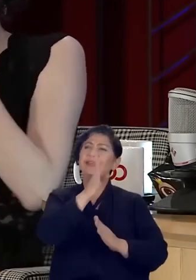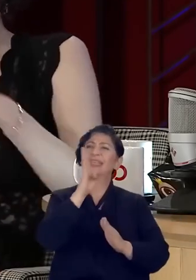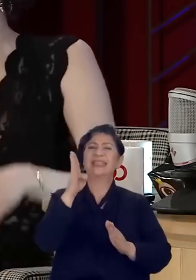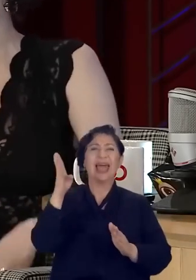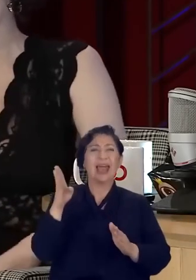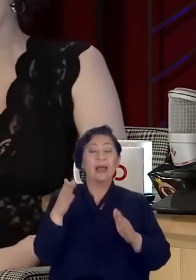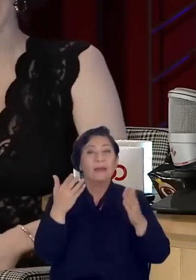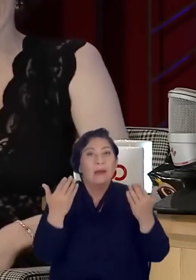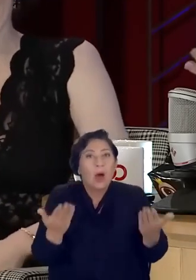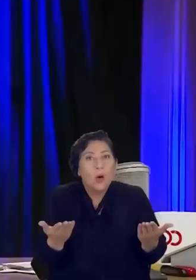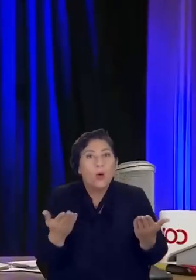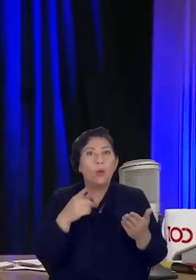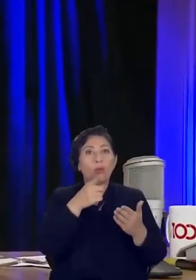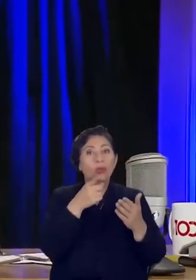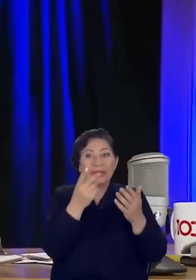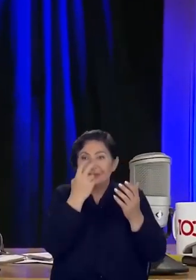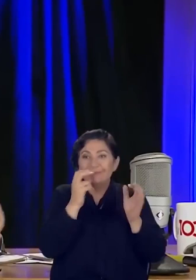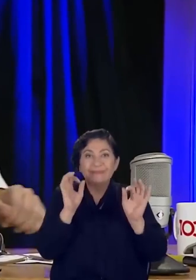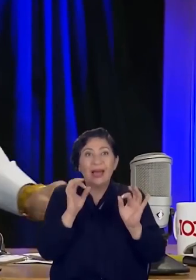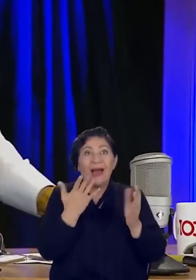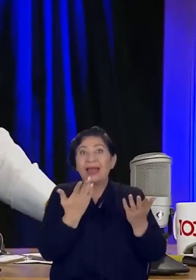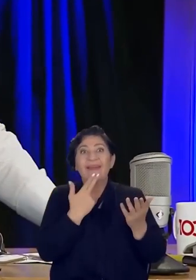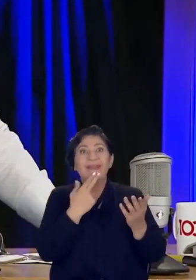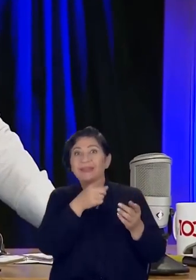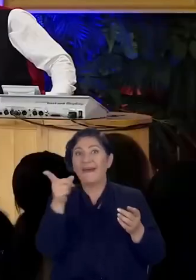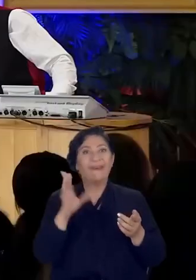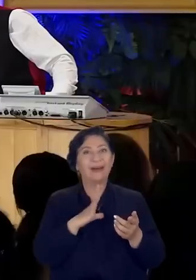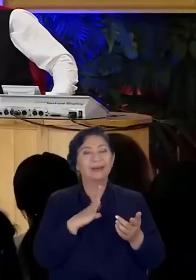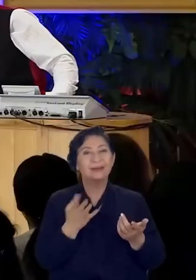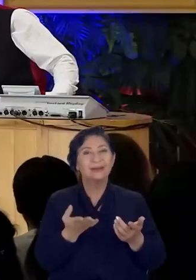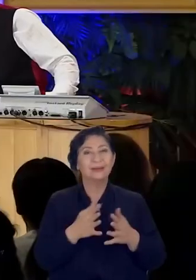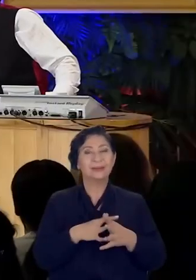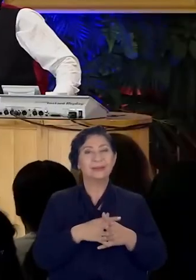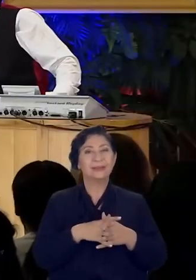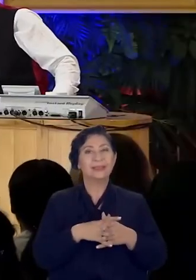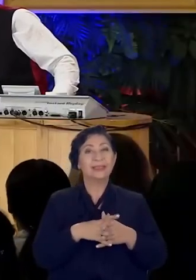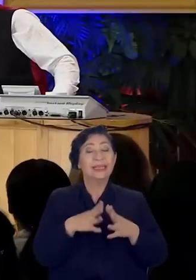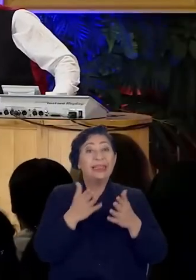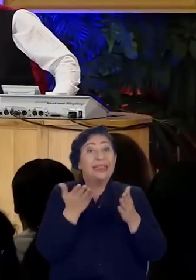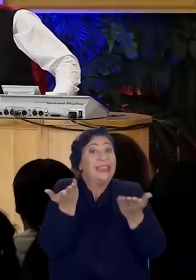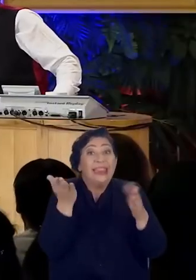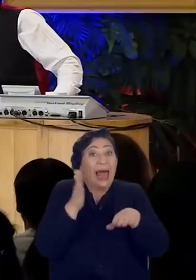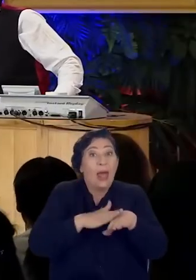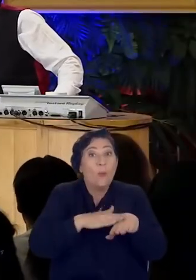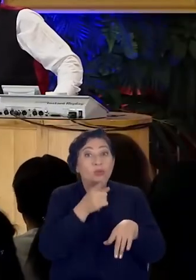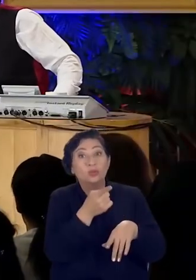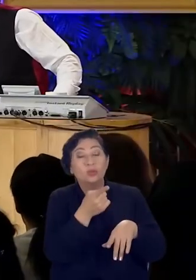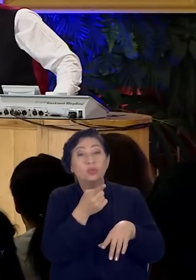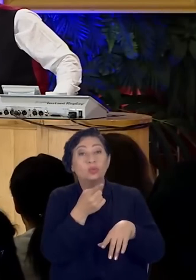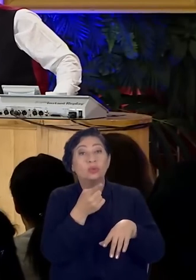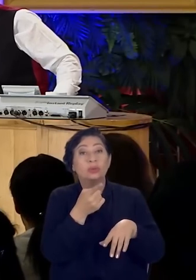gider. Yahu bu kadar hususiyet hangi kadında var? Söyle bakayım bana. Yani neler yapıyorsun? Şimdi bir